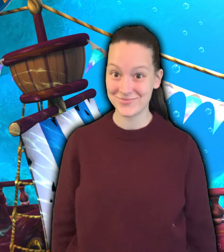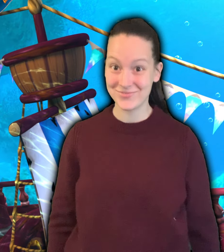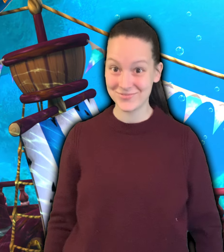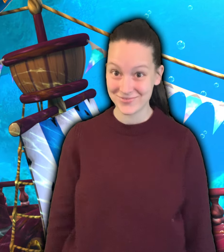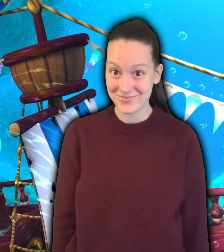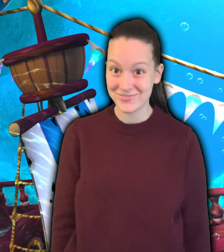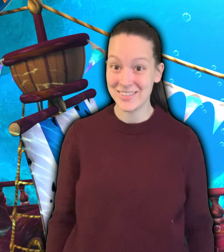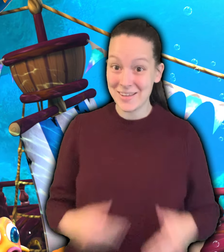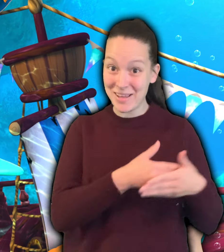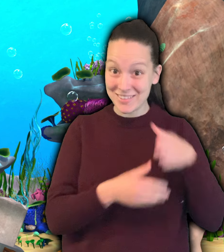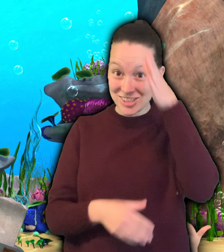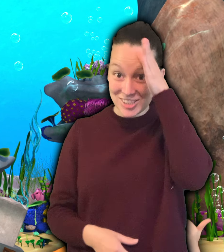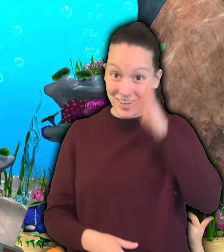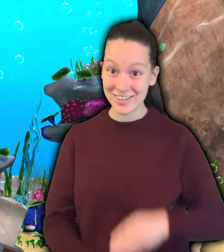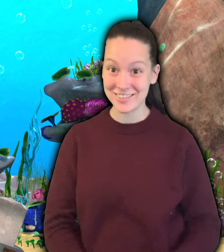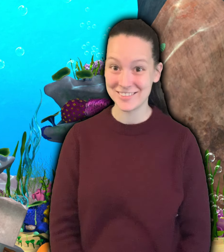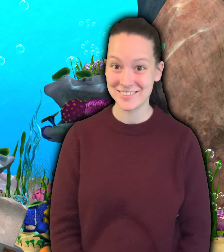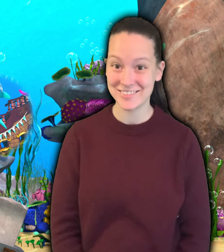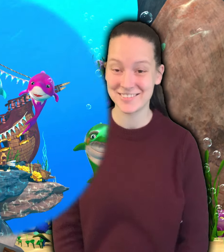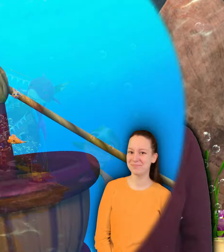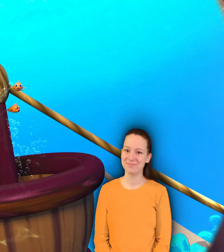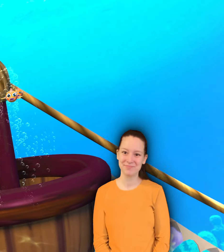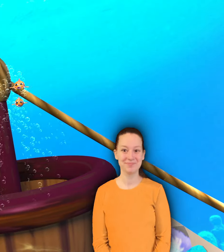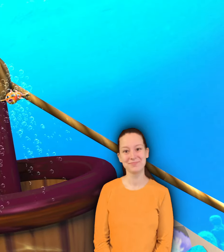バスちびザメ